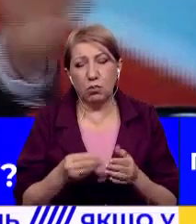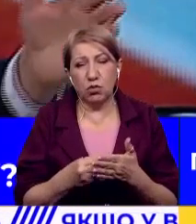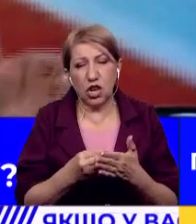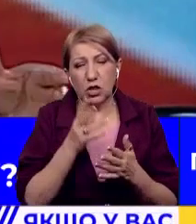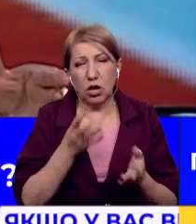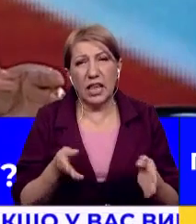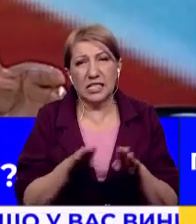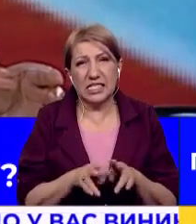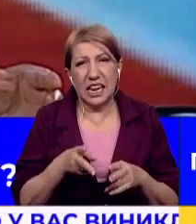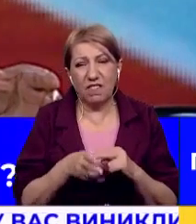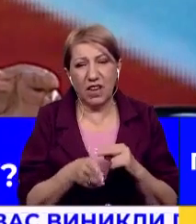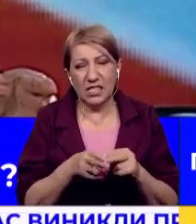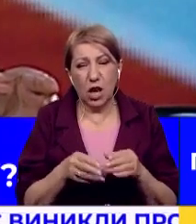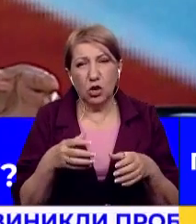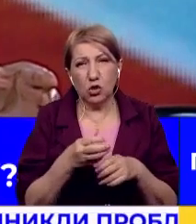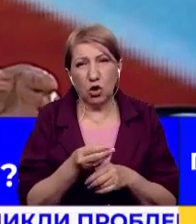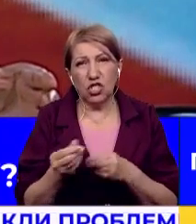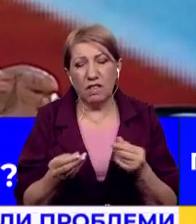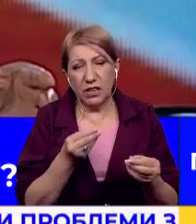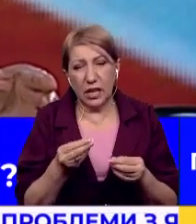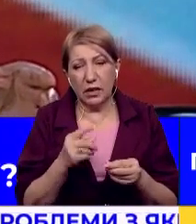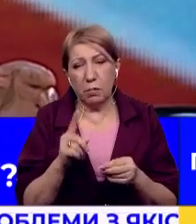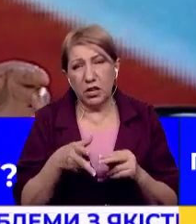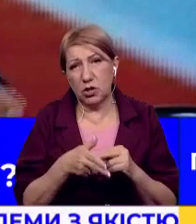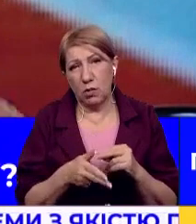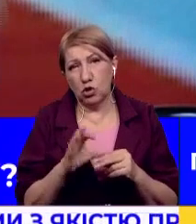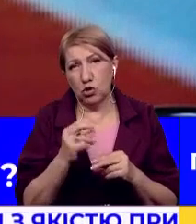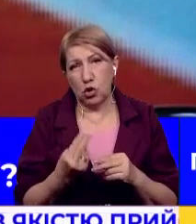коли секвест скорочення видатків бюджету, першими ріжуть